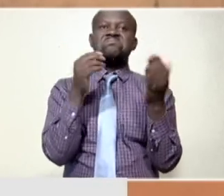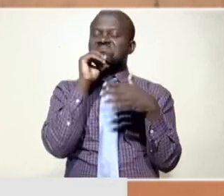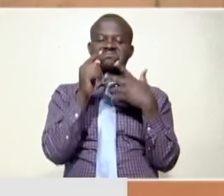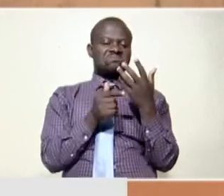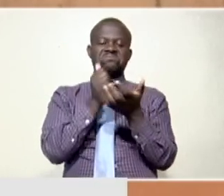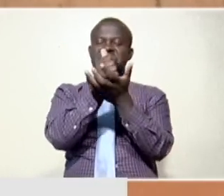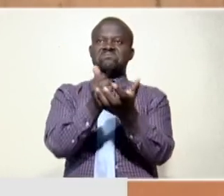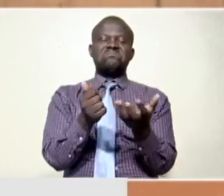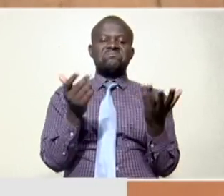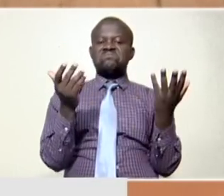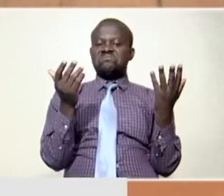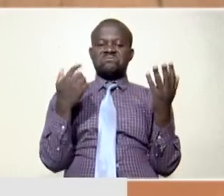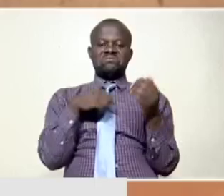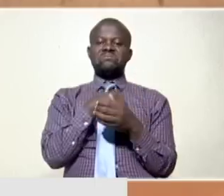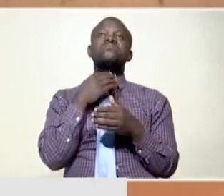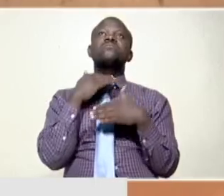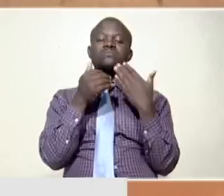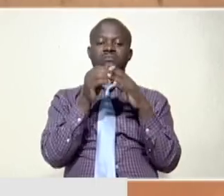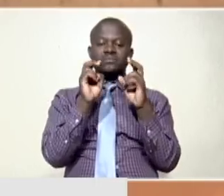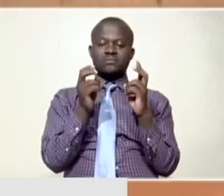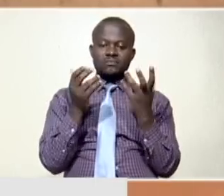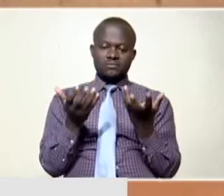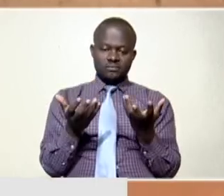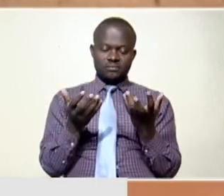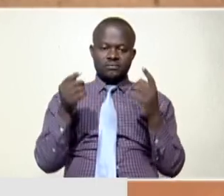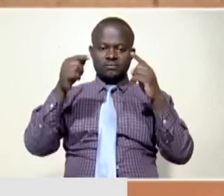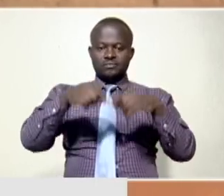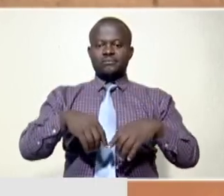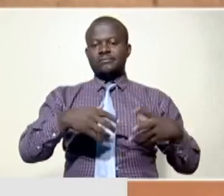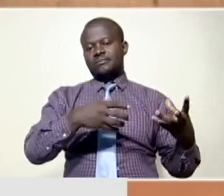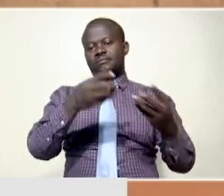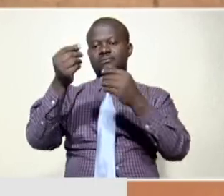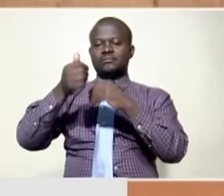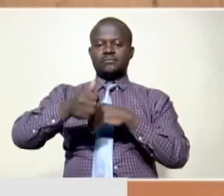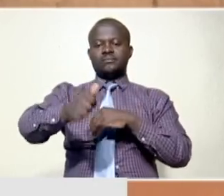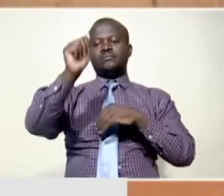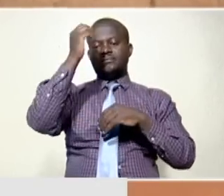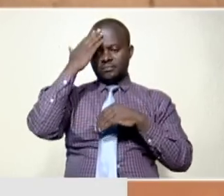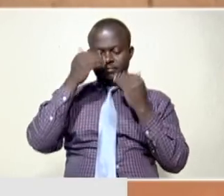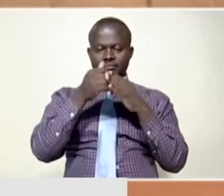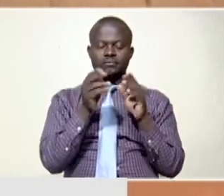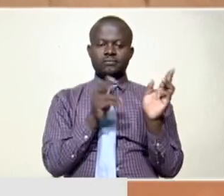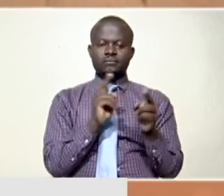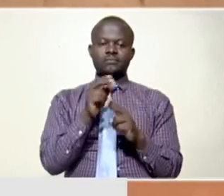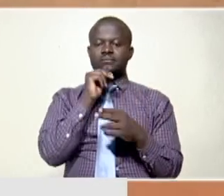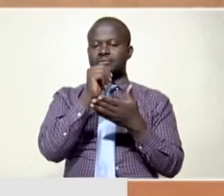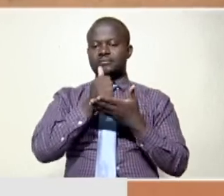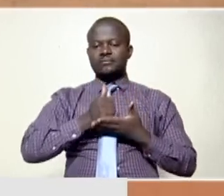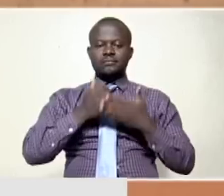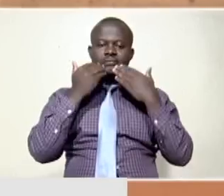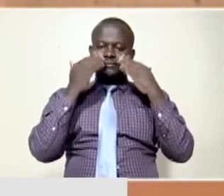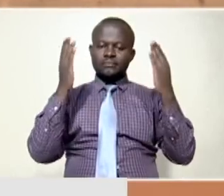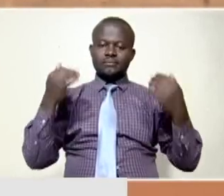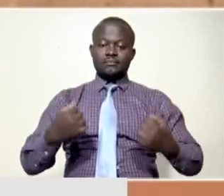bimeze nk'umurimbo tukaba twifuzaga yuko baza bakatwara ibyabo bakabijyana kuko n'ubundi ntacyo bitumariye.